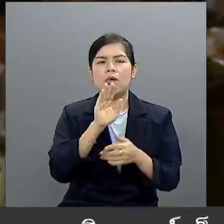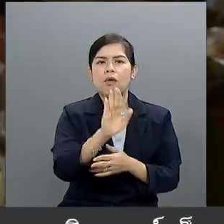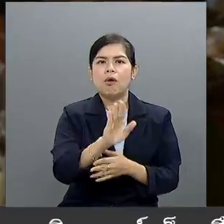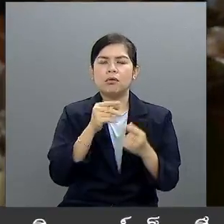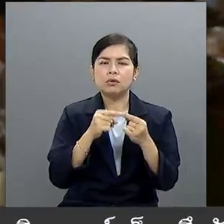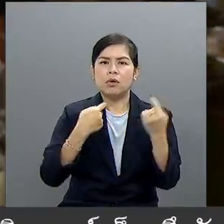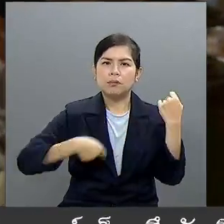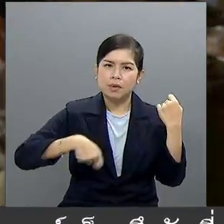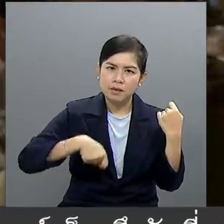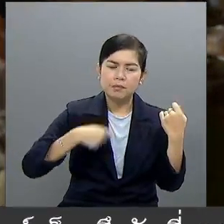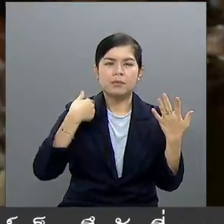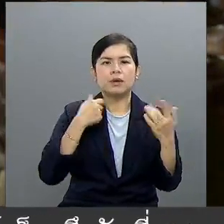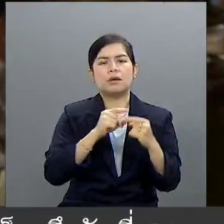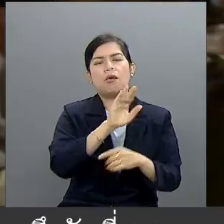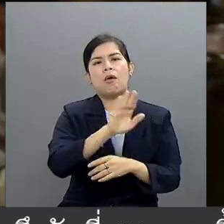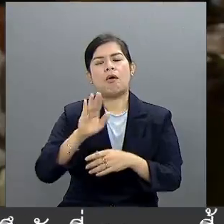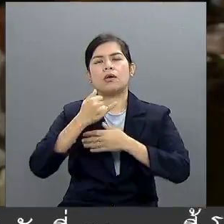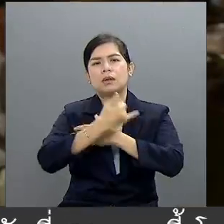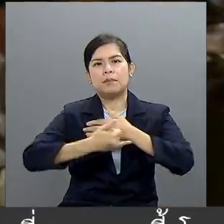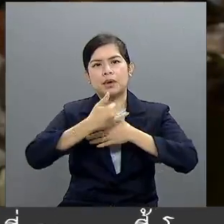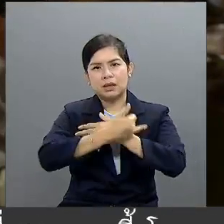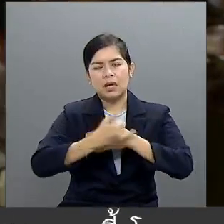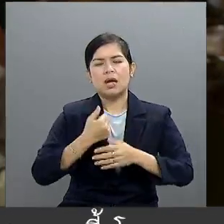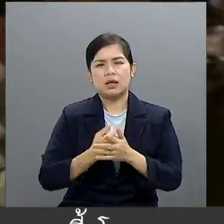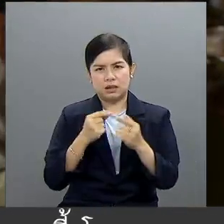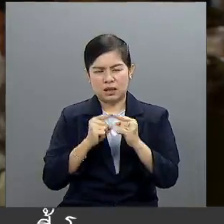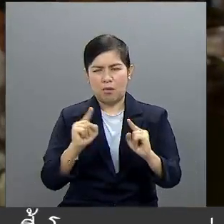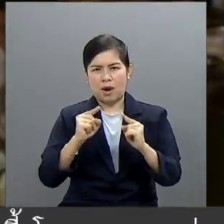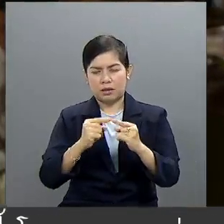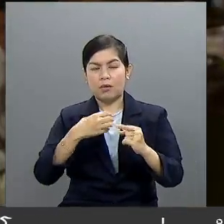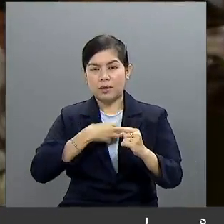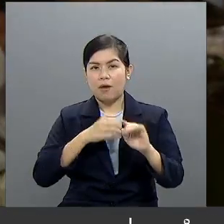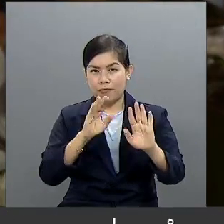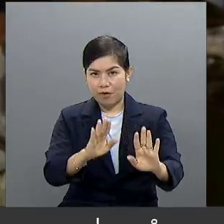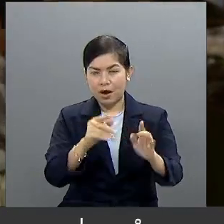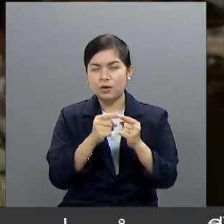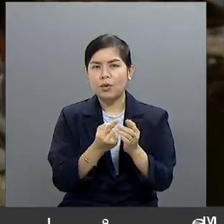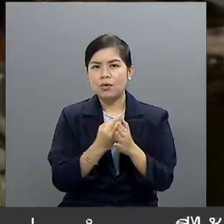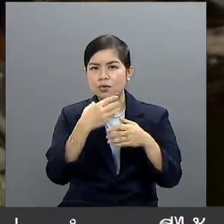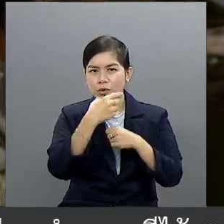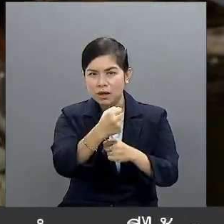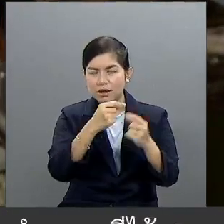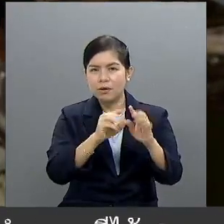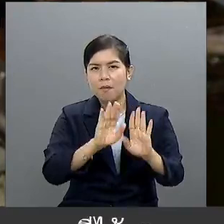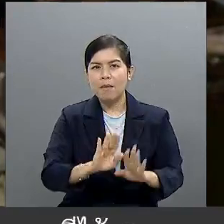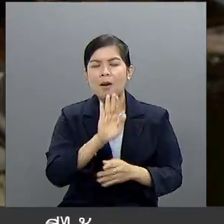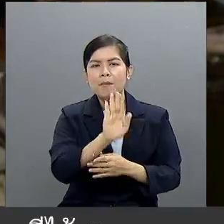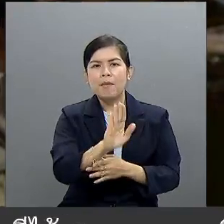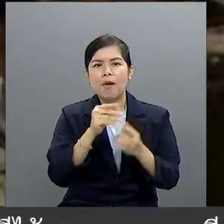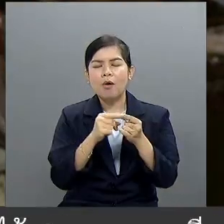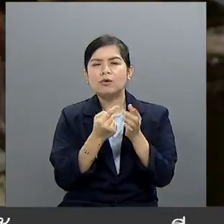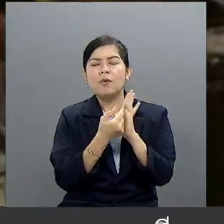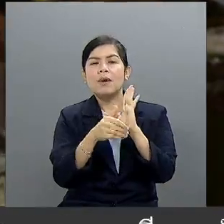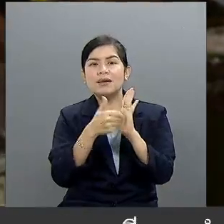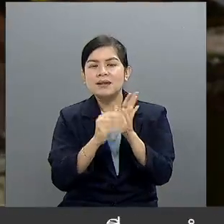ประเทศอื่นนะครับขอให้มาสนใจเครื่องดนตรีของภาคอีสานของประเทศไทยเราบ้างนะครับมันก็มีดีเหมือนกันนะครับถ้าใครรู้น